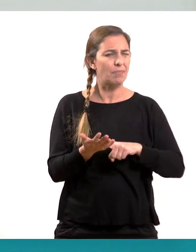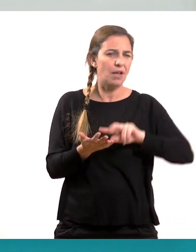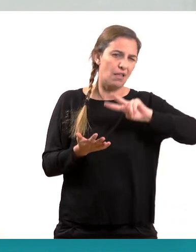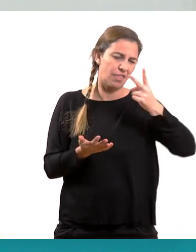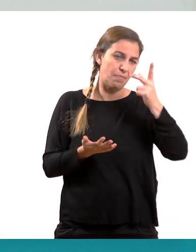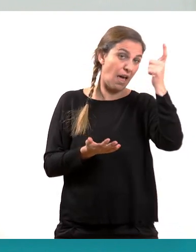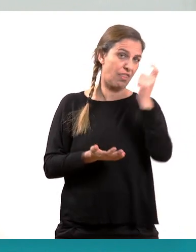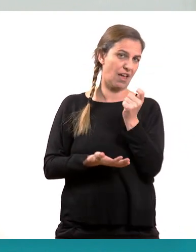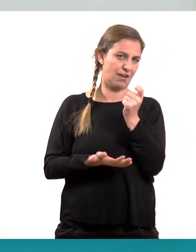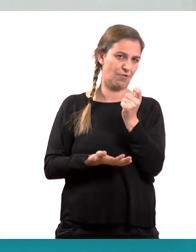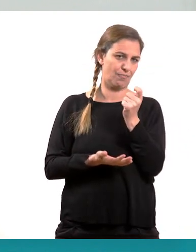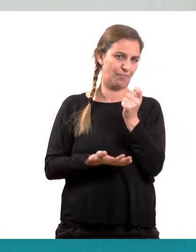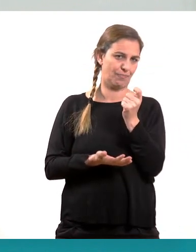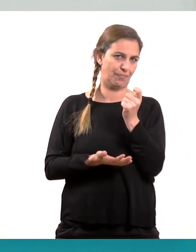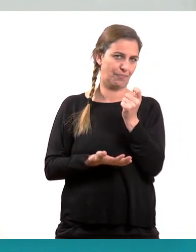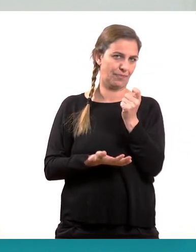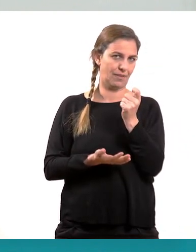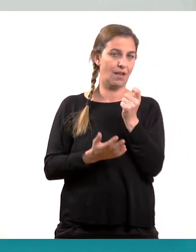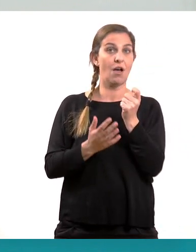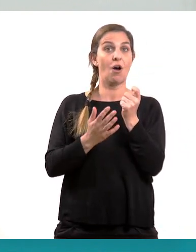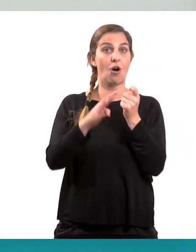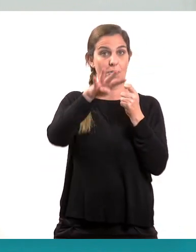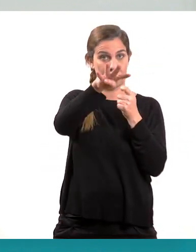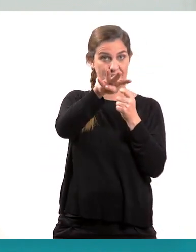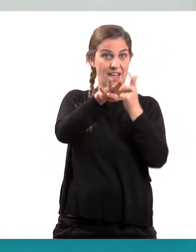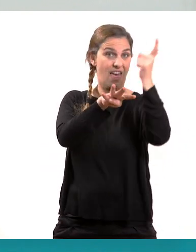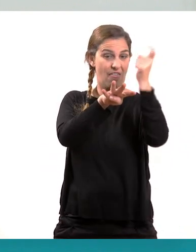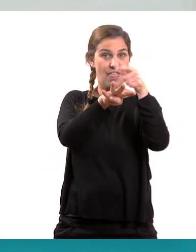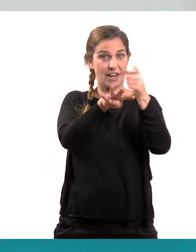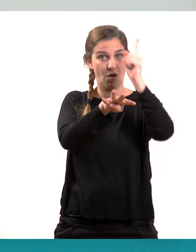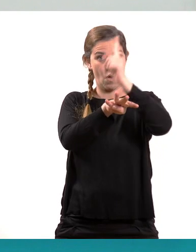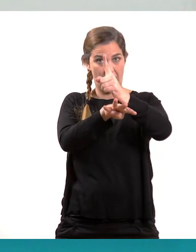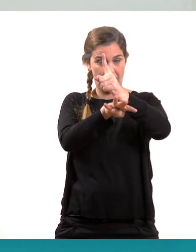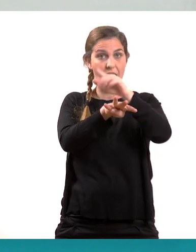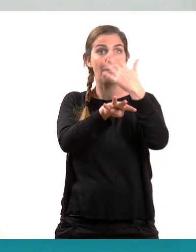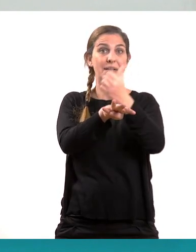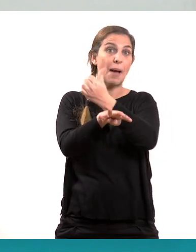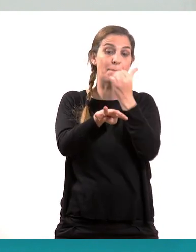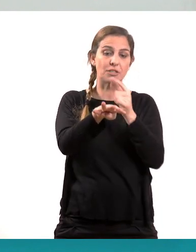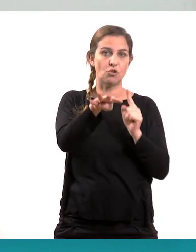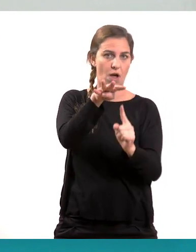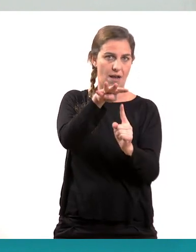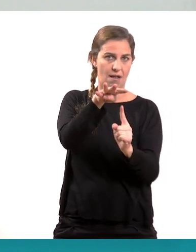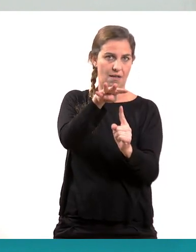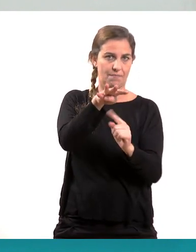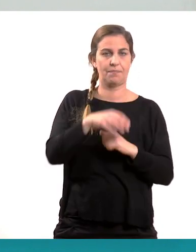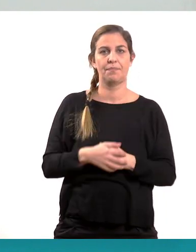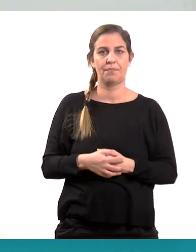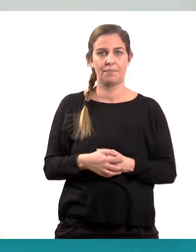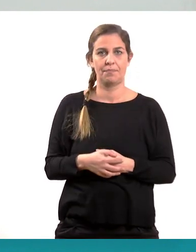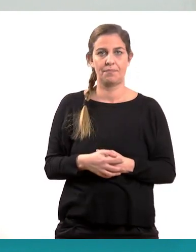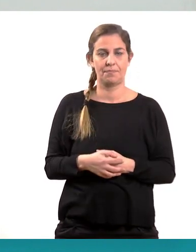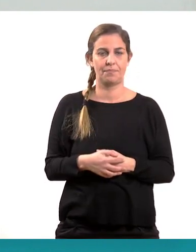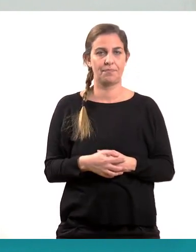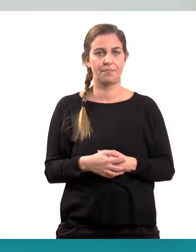Δανείζομαι και επιστρέφω. Απαράβατος όρος στην αφαίρεση όταν δεν μπορεί να γίνει.